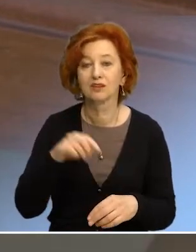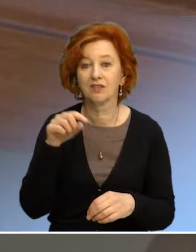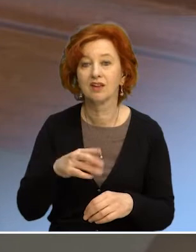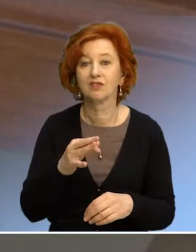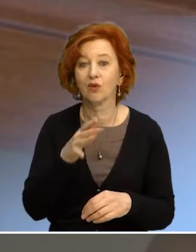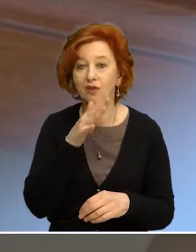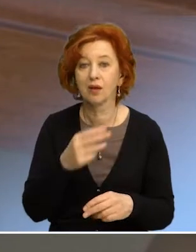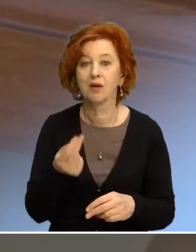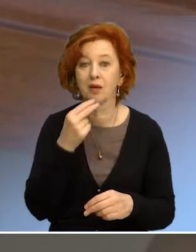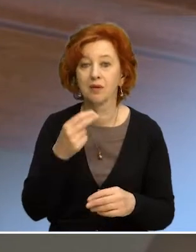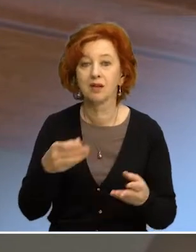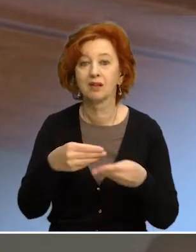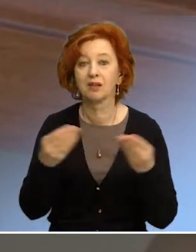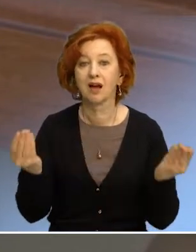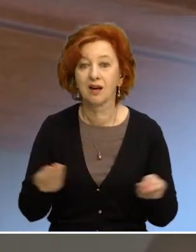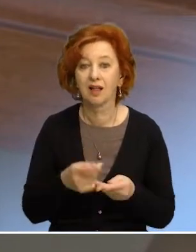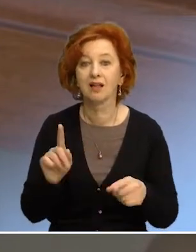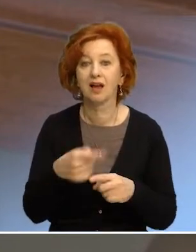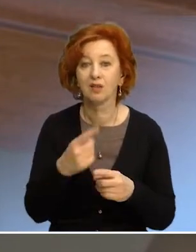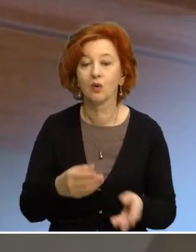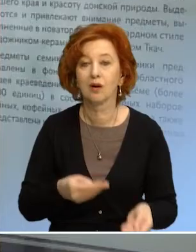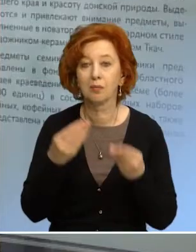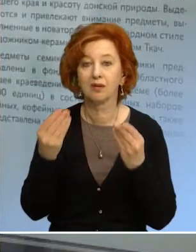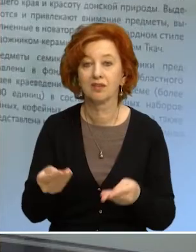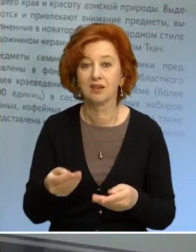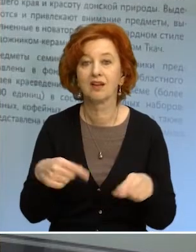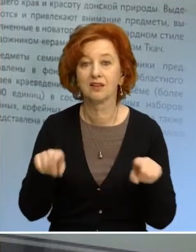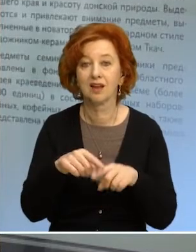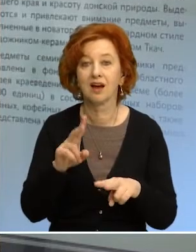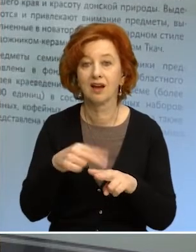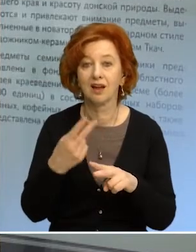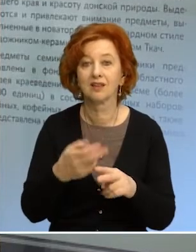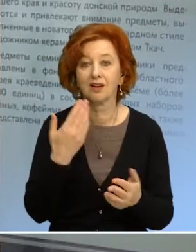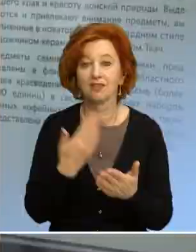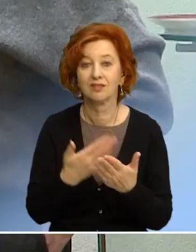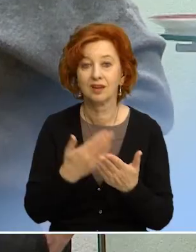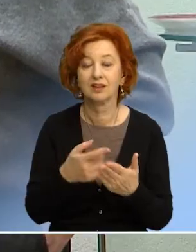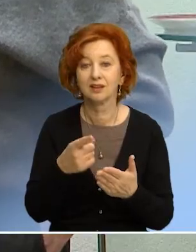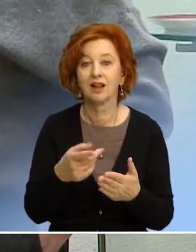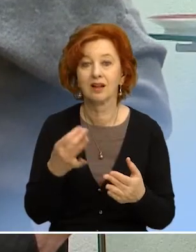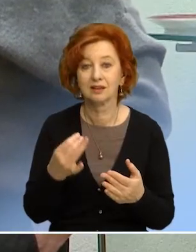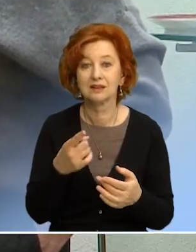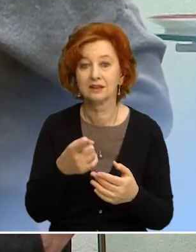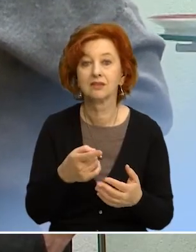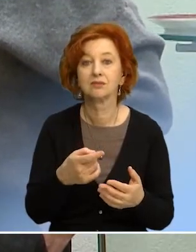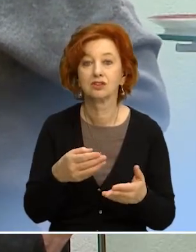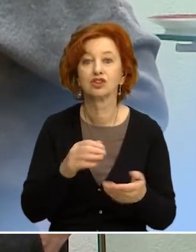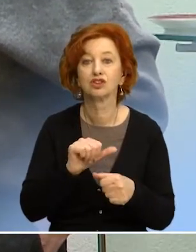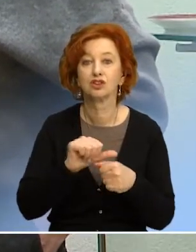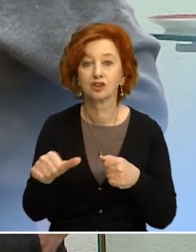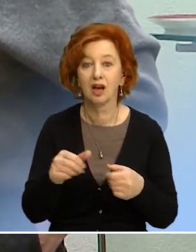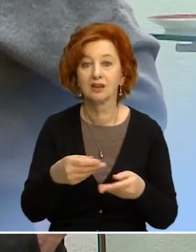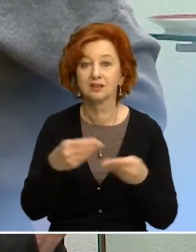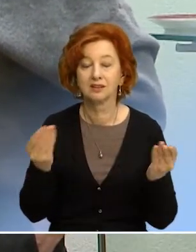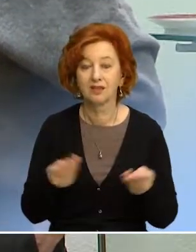время обеда. Вот такие тарелки, на которые подавались блюда. Вот так это выглядело. И здесь два сервиза, точнее части сервизов,